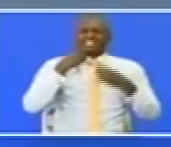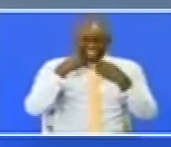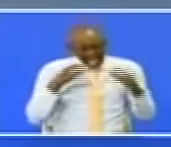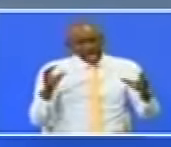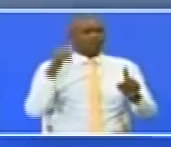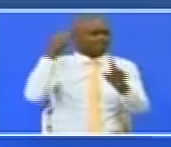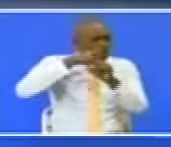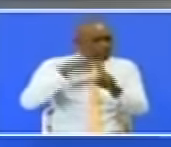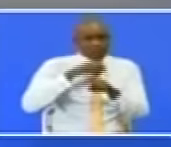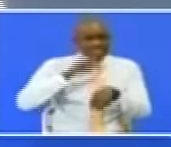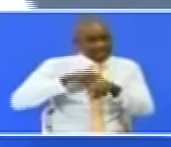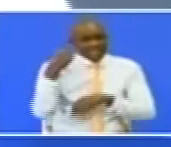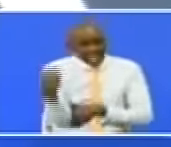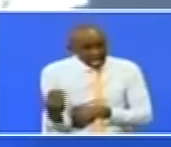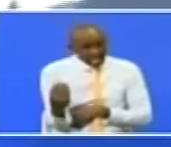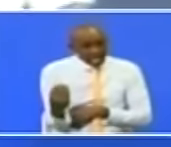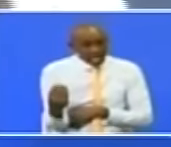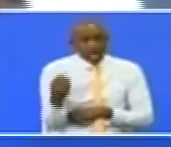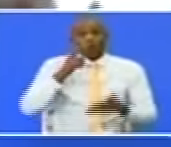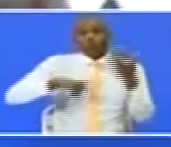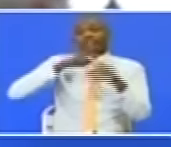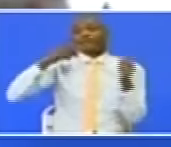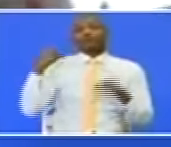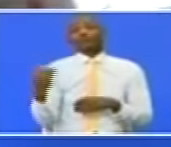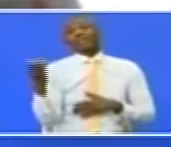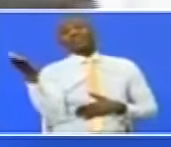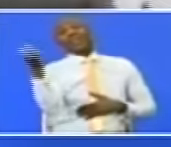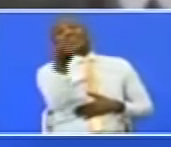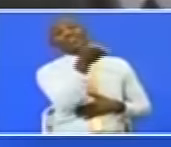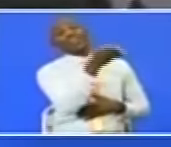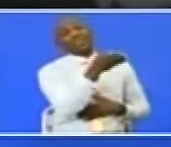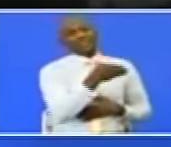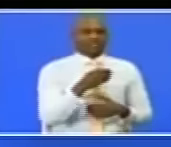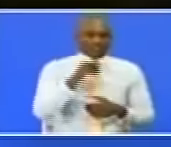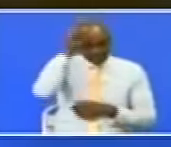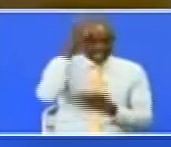jinsi alivyo, sembuse watoto ambao hawawezi kupaza sauti zao.